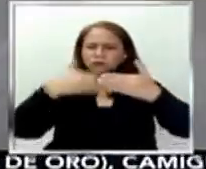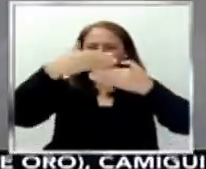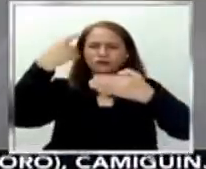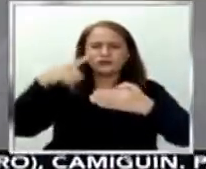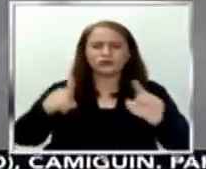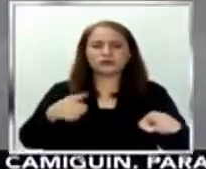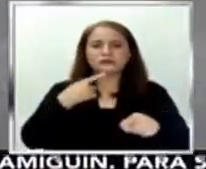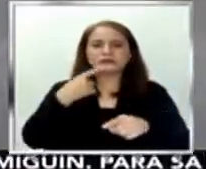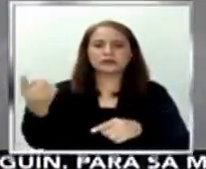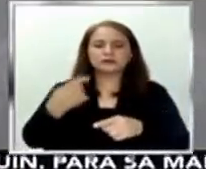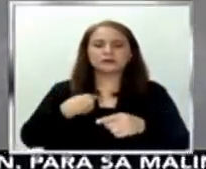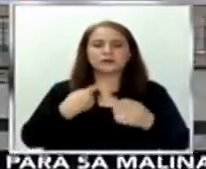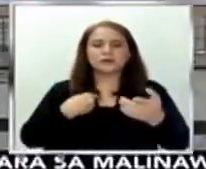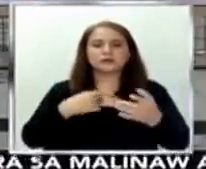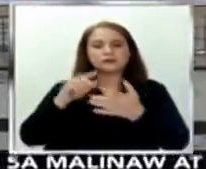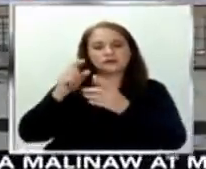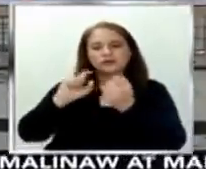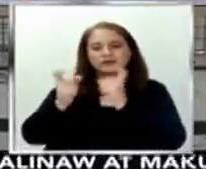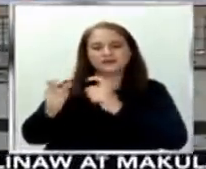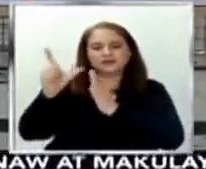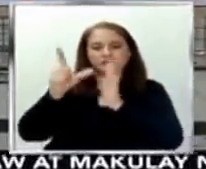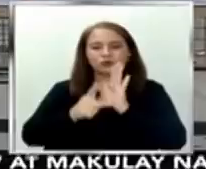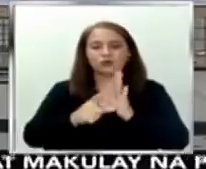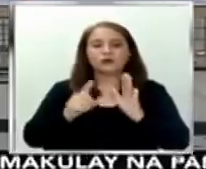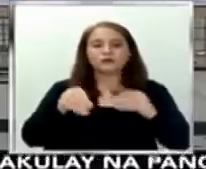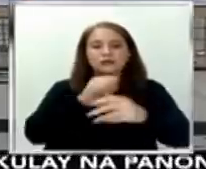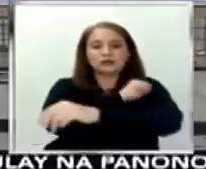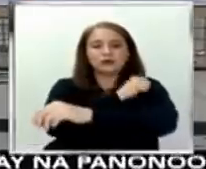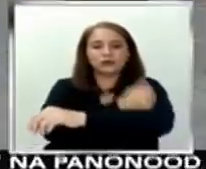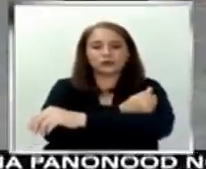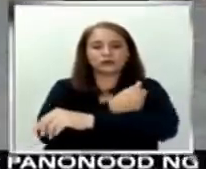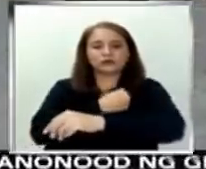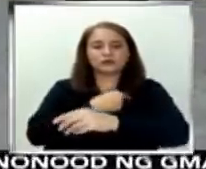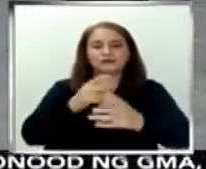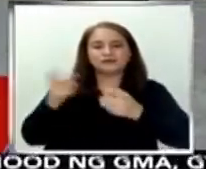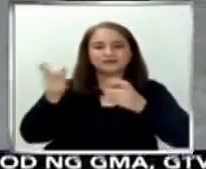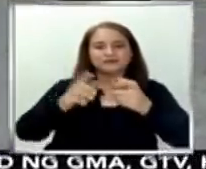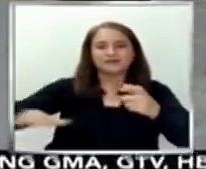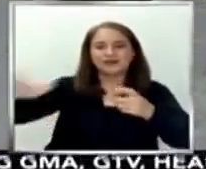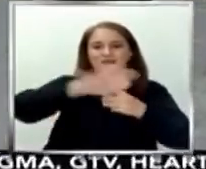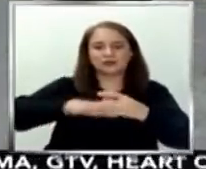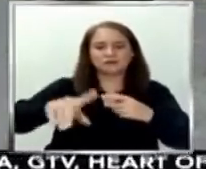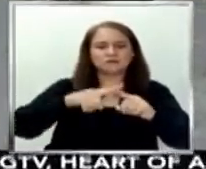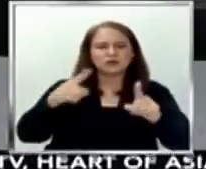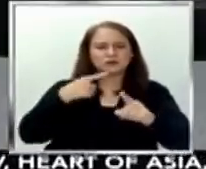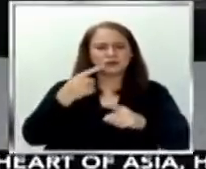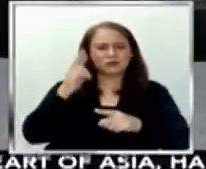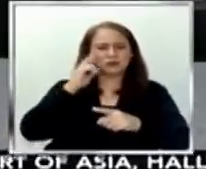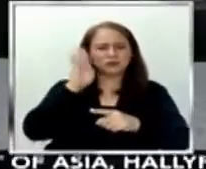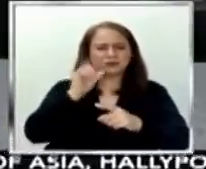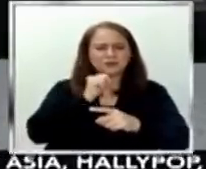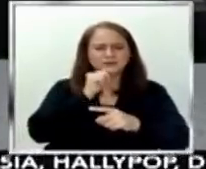ang Bucor Modernization Law kung saan binibigyan sila ng otoridad sa kanilang nasasakupan. Pero sabi ni Biazo, hindi pinangingibabawa